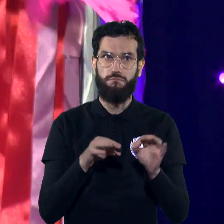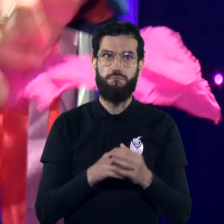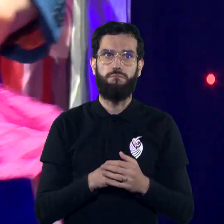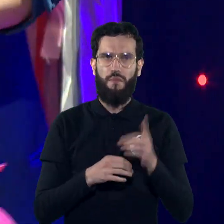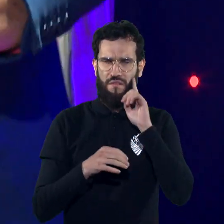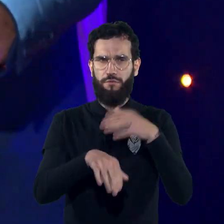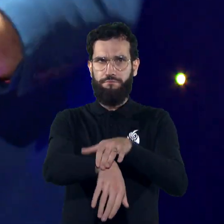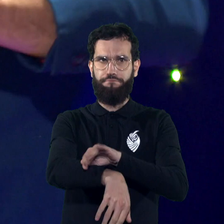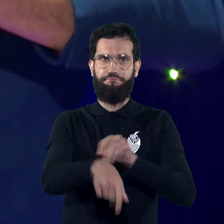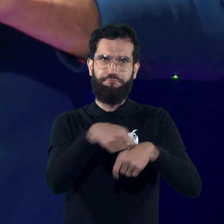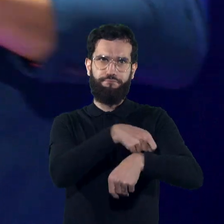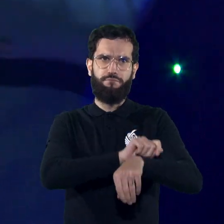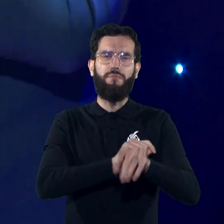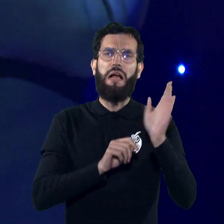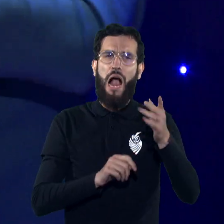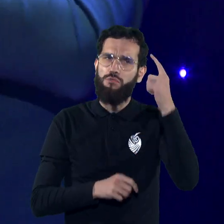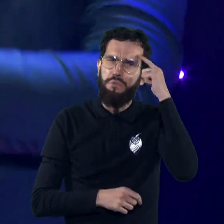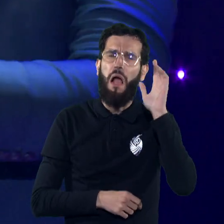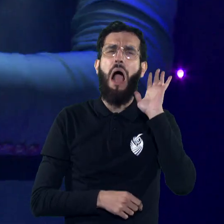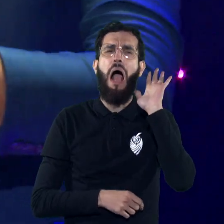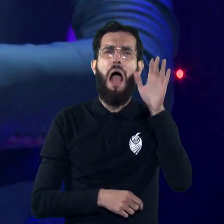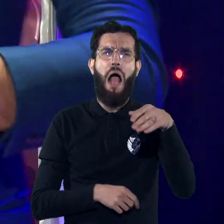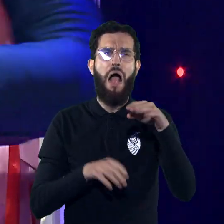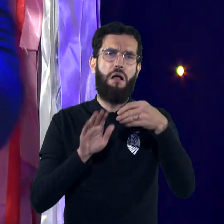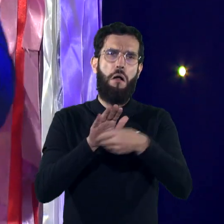Inak vyhrnem si rukávy, lebo toto si všetci myslia, že jasné,